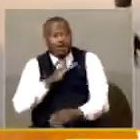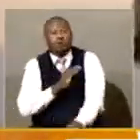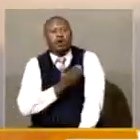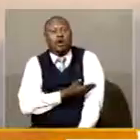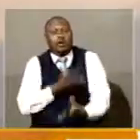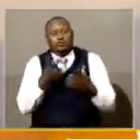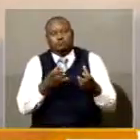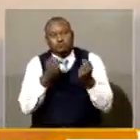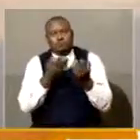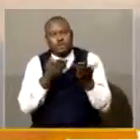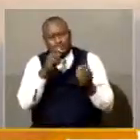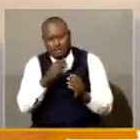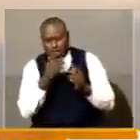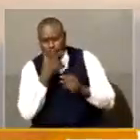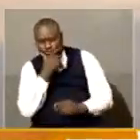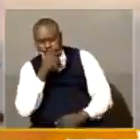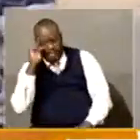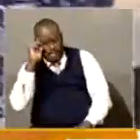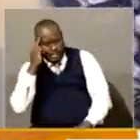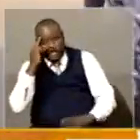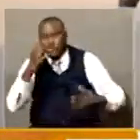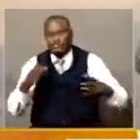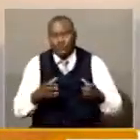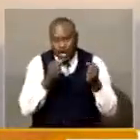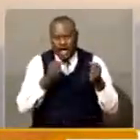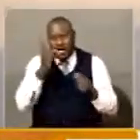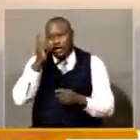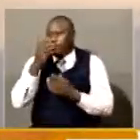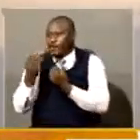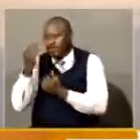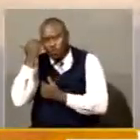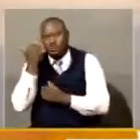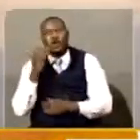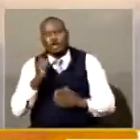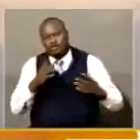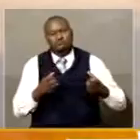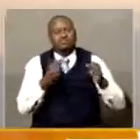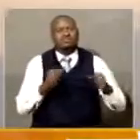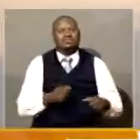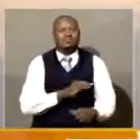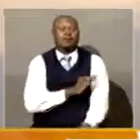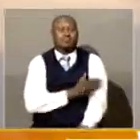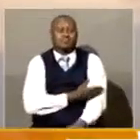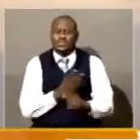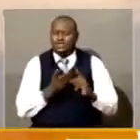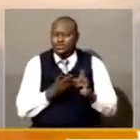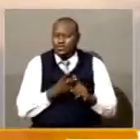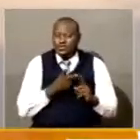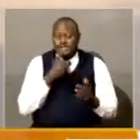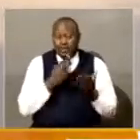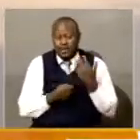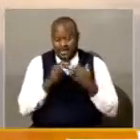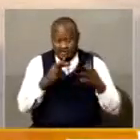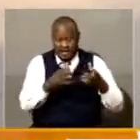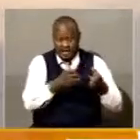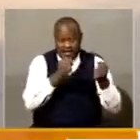yenna alowooleza okubeera omulwadde w'omutwe ne bwe baba tebalina kibaluwa kibakuntumye. Ate ekirala etteeka yali liragira poliisi okutwala omuntu yenna